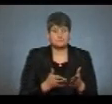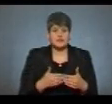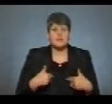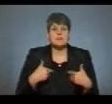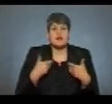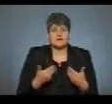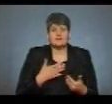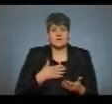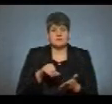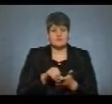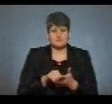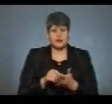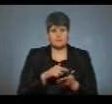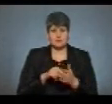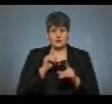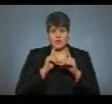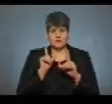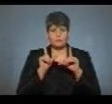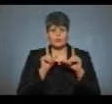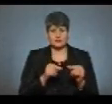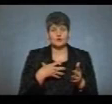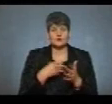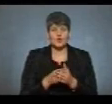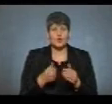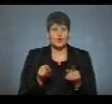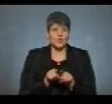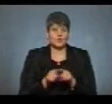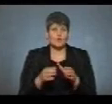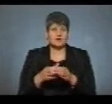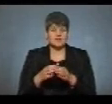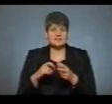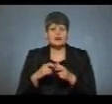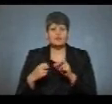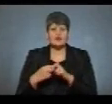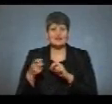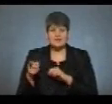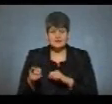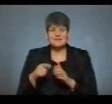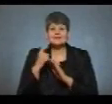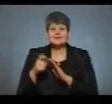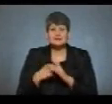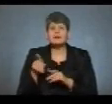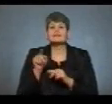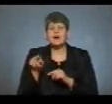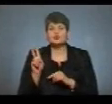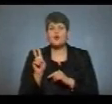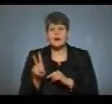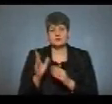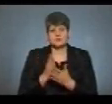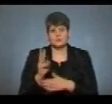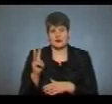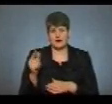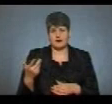нашим представникам міської ради поїхати до своїх однопартійців Івано-Франківськ і дізнатися, як там тролейбуси їздять по 3 гривні.